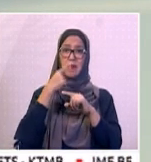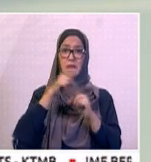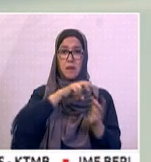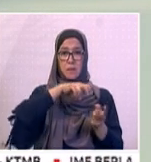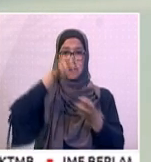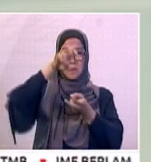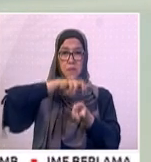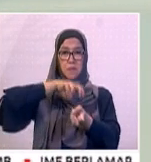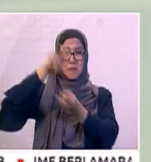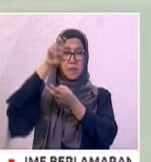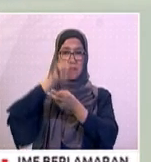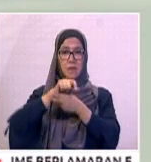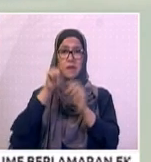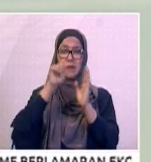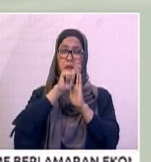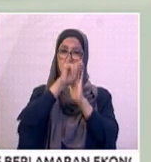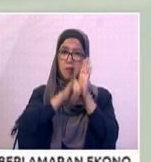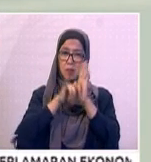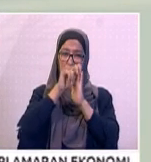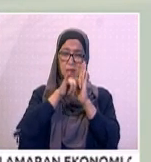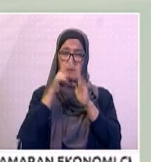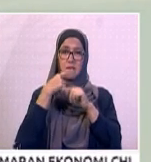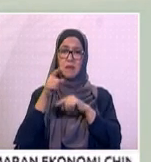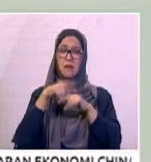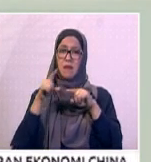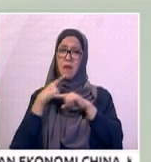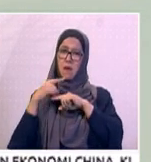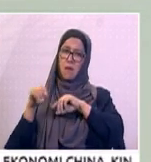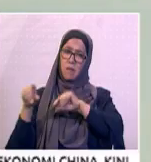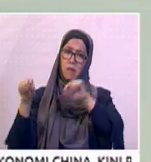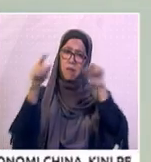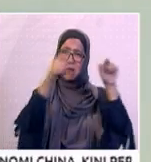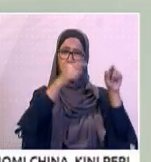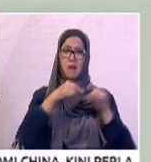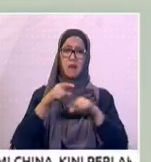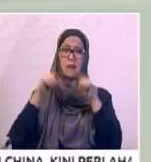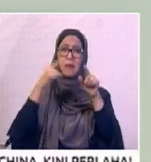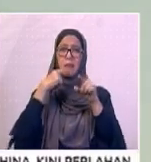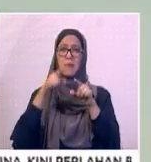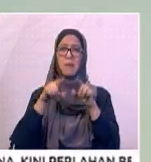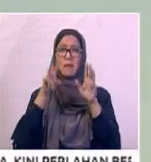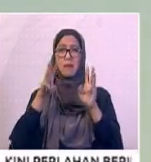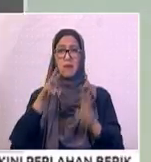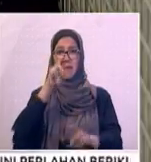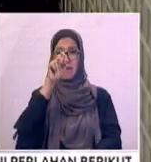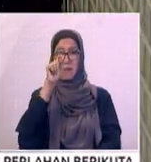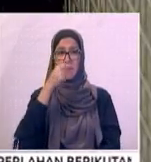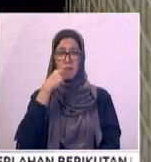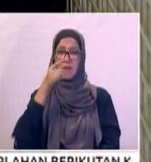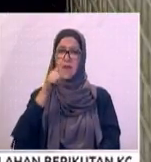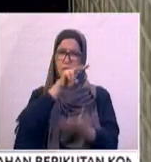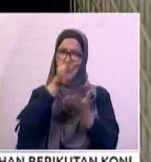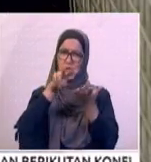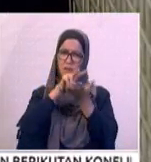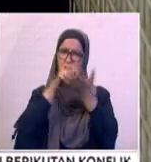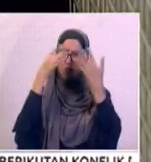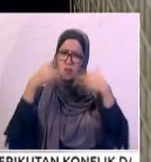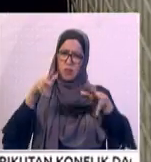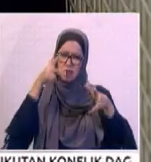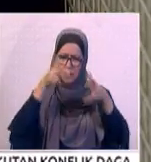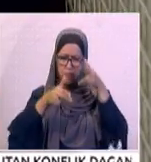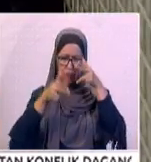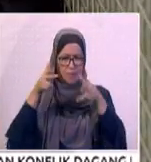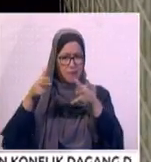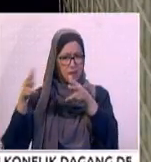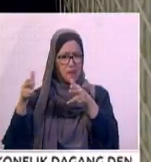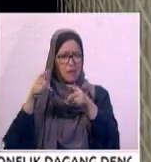telah menjadi perbualan hangat warganet. Pelbagai spekulasi timbul, ada mendakwa ia adalah video yang telah disunting dan ada mengatakan